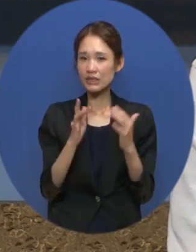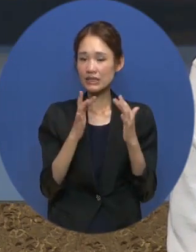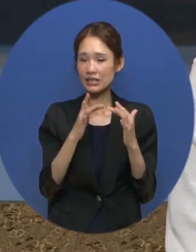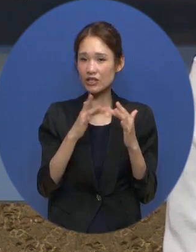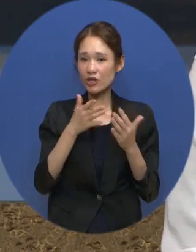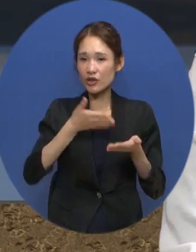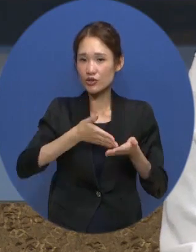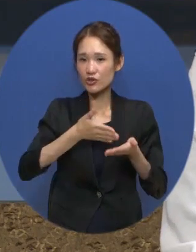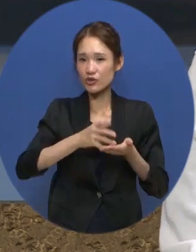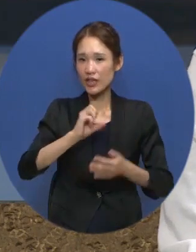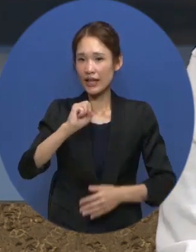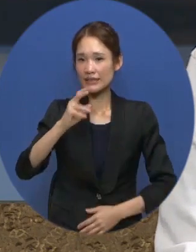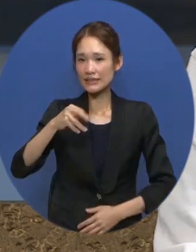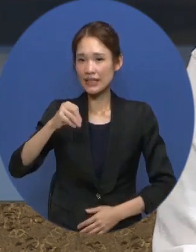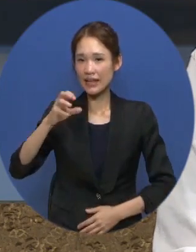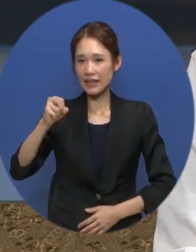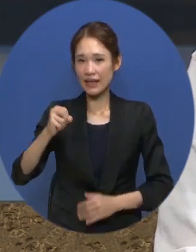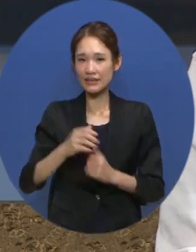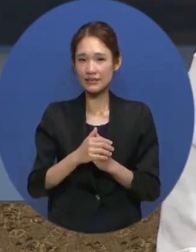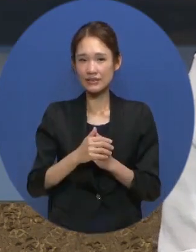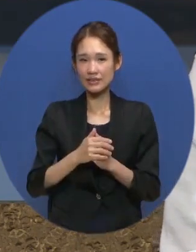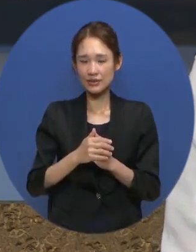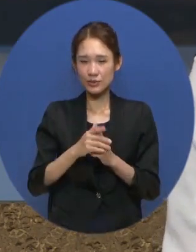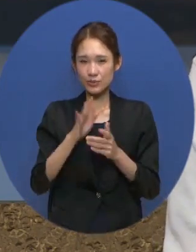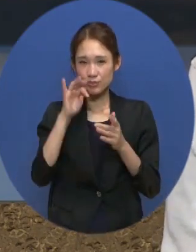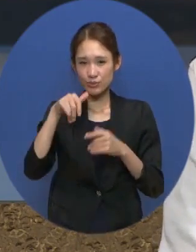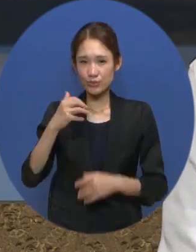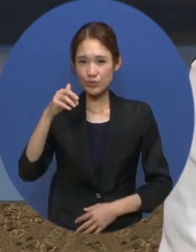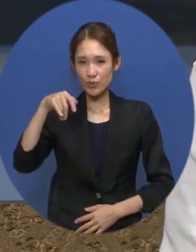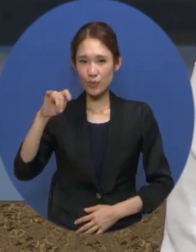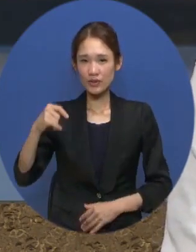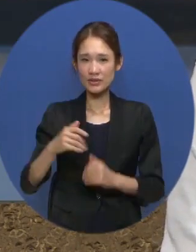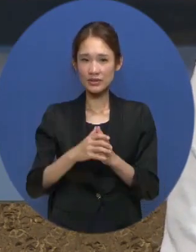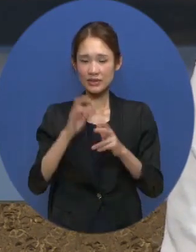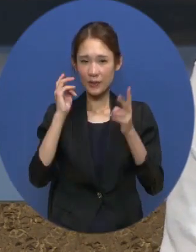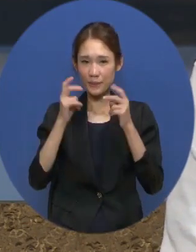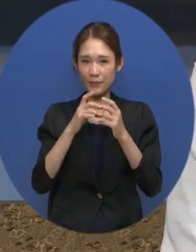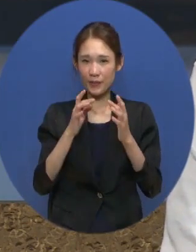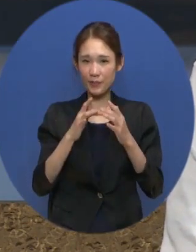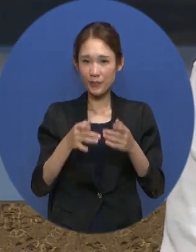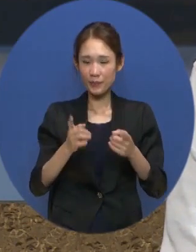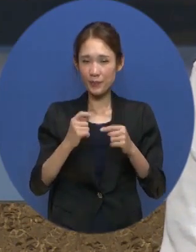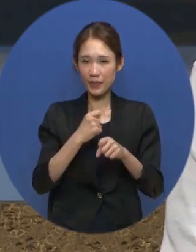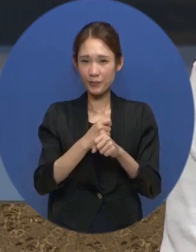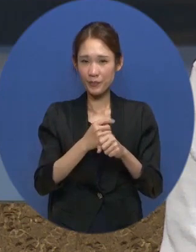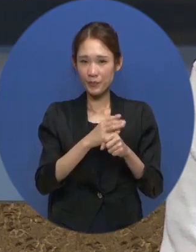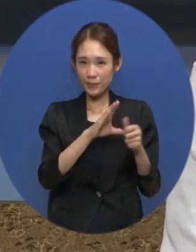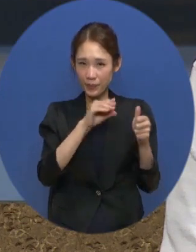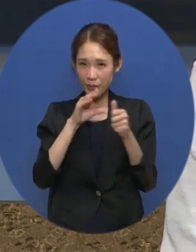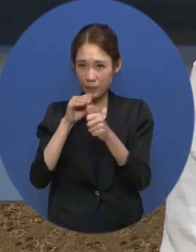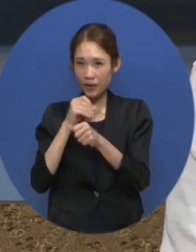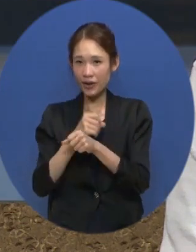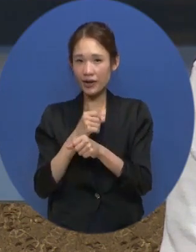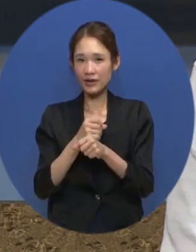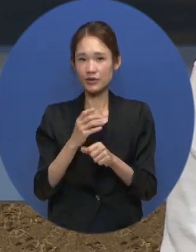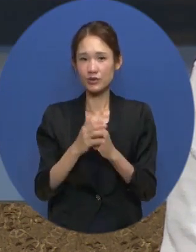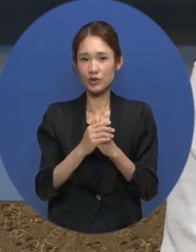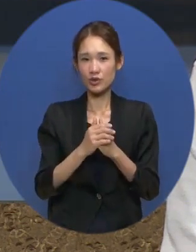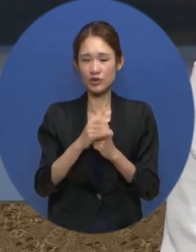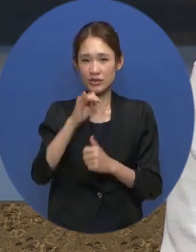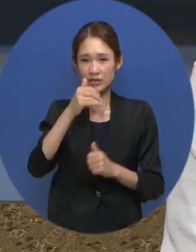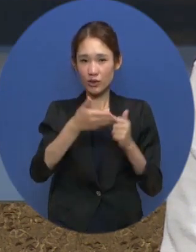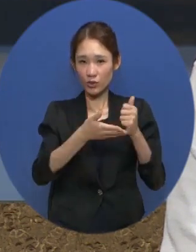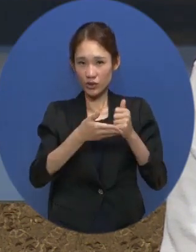뉴스나 SNS, 뭐 블로그, 카페, 뭐 유튜브 이런 데 올라오는 글들을 모니터링 해가지고 네. 저희 클라이언트한테